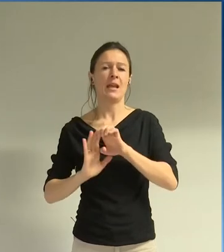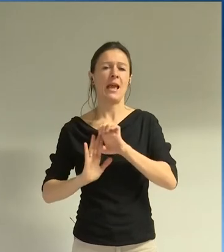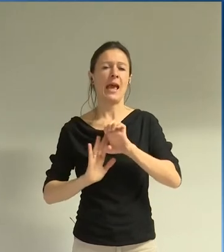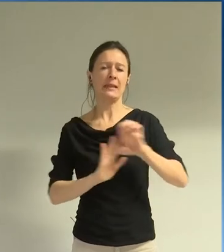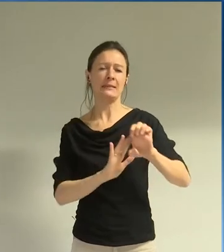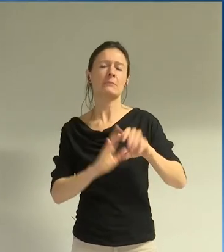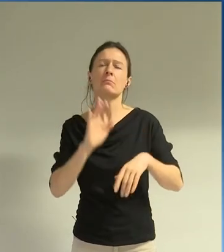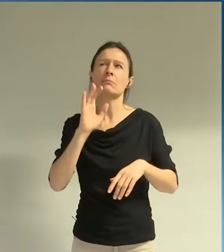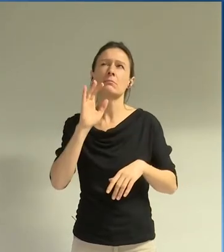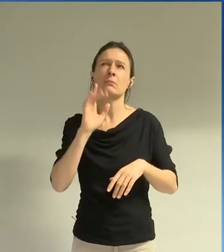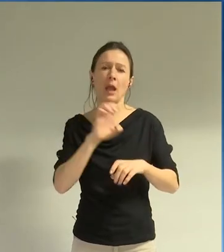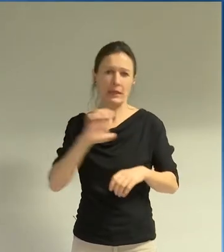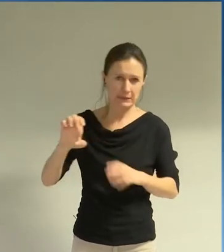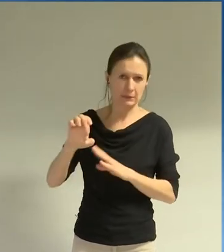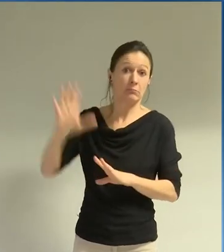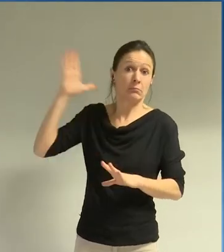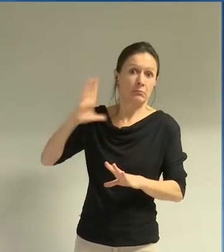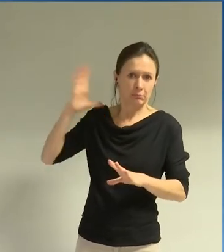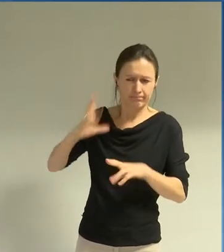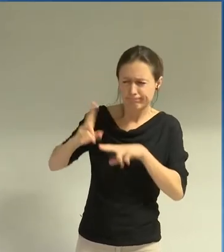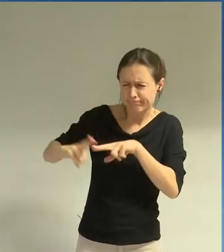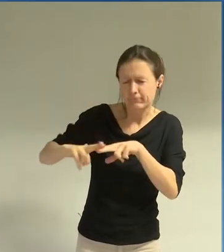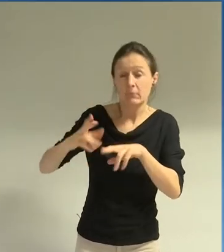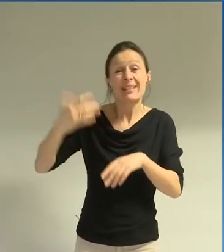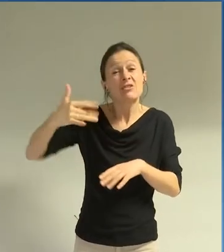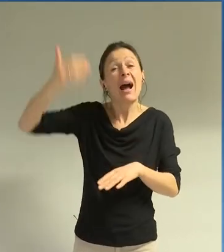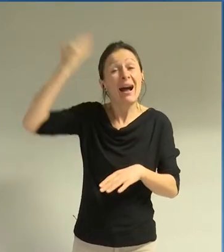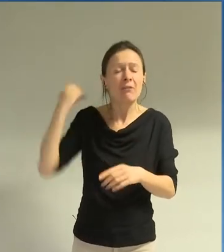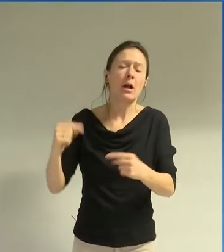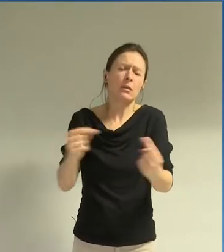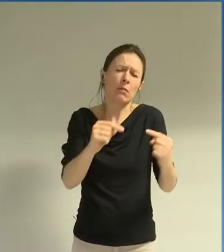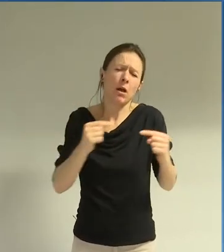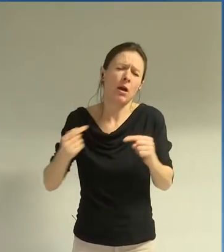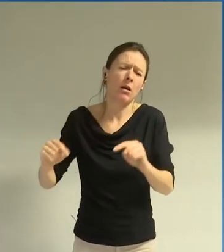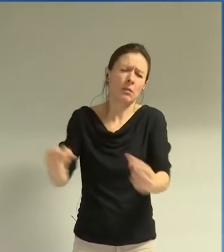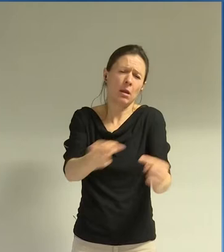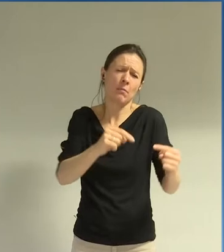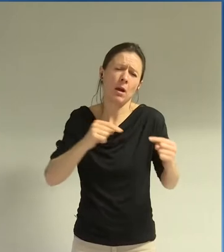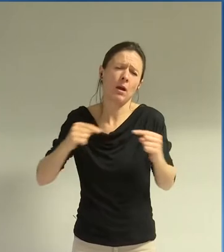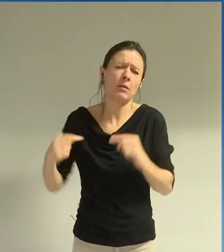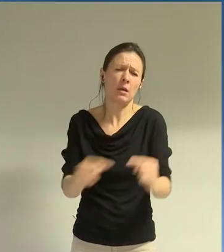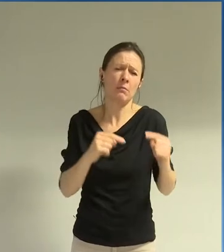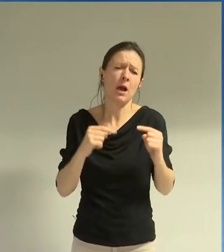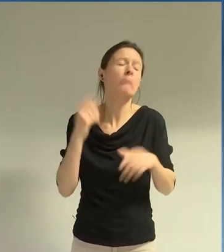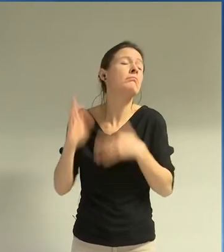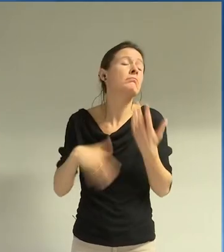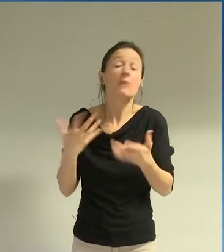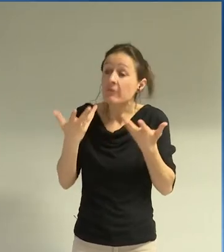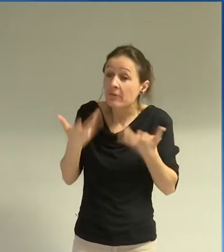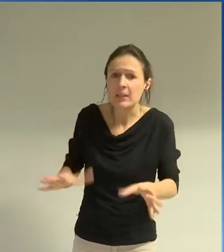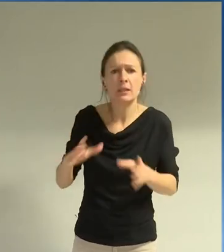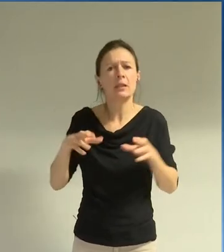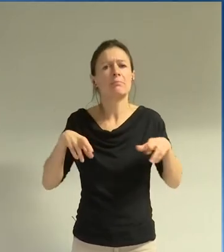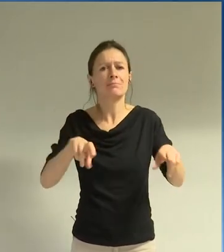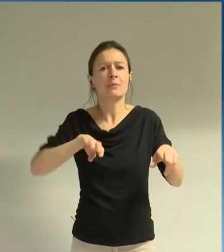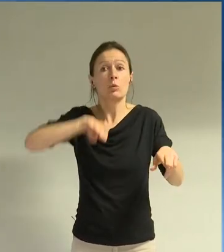suscité moult débats et aujourd'hui cet aménagement avec des trottoirs plus larges avec des arbres avec une chrono